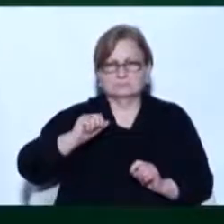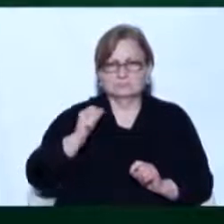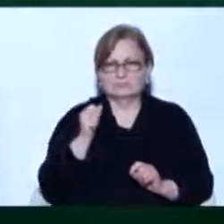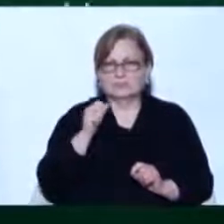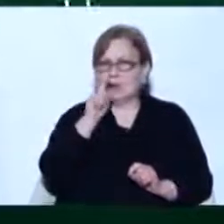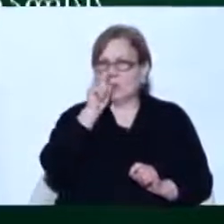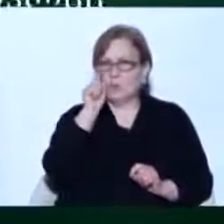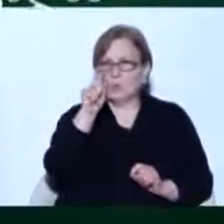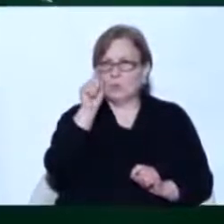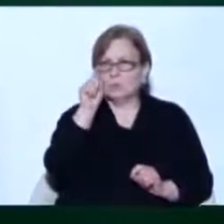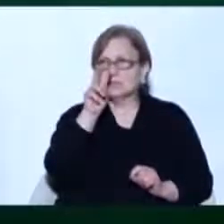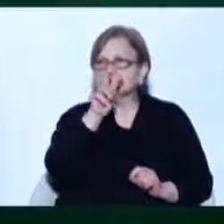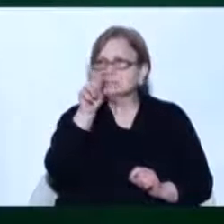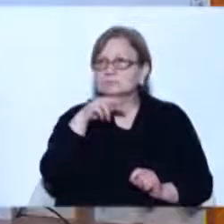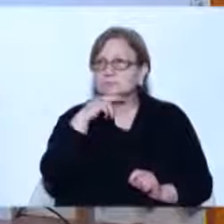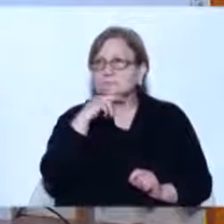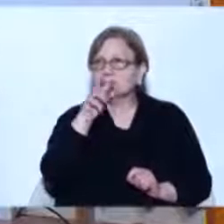კოდალას უთვალთვალებდა.